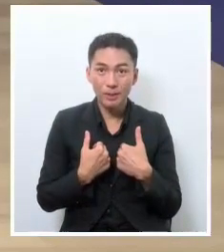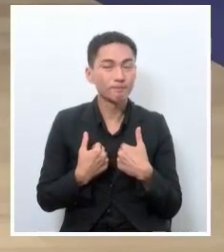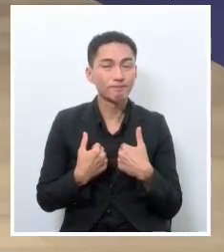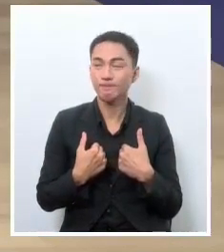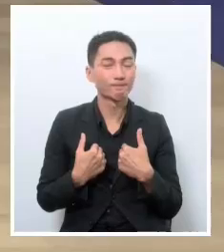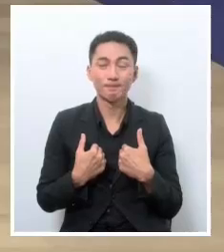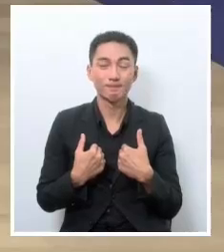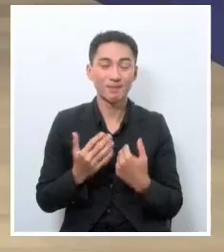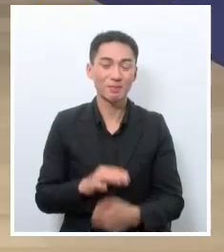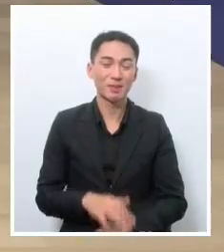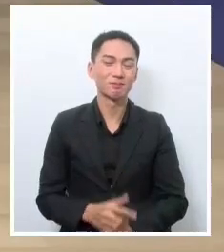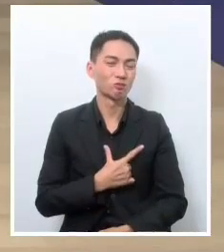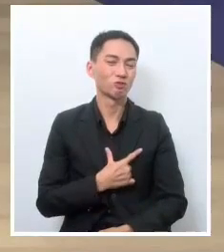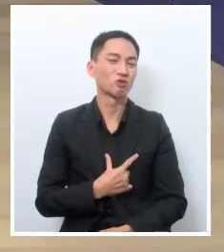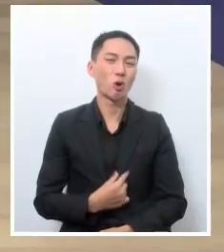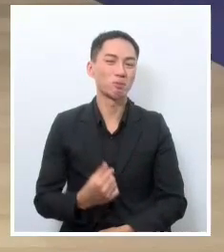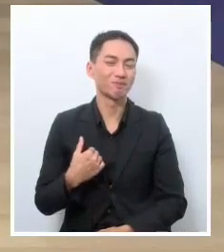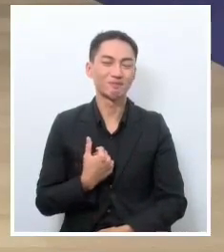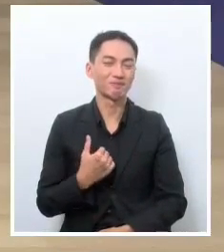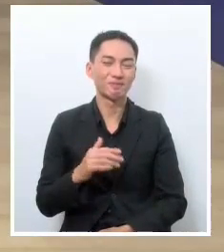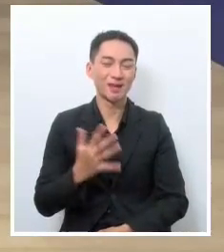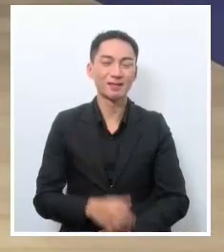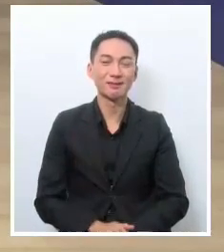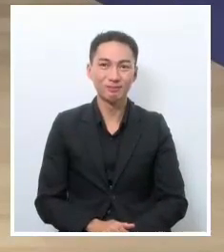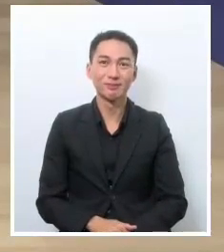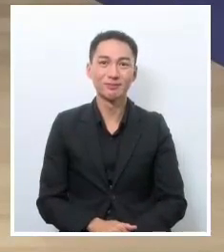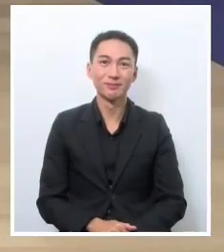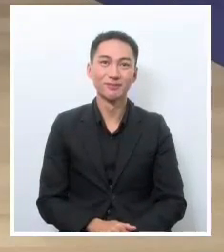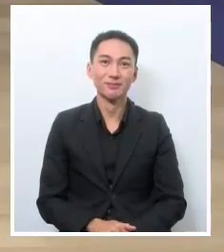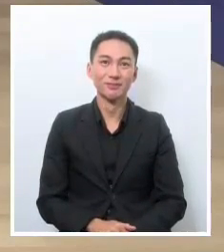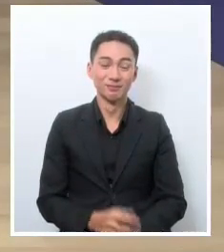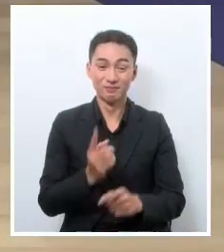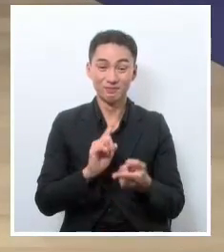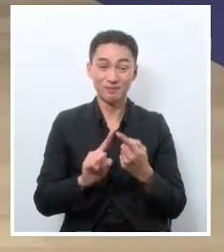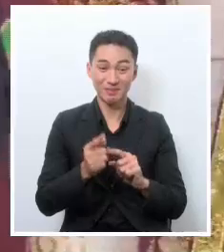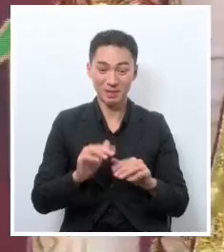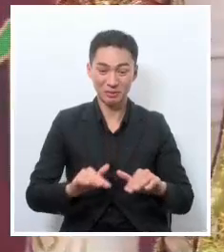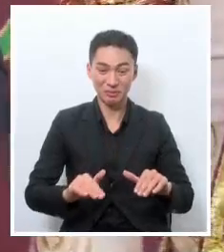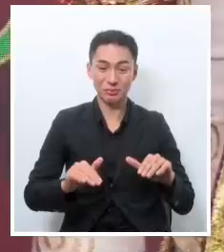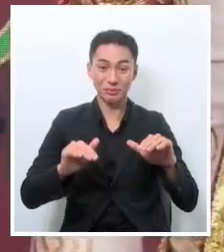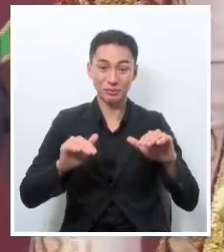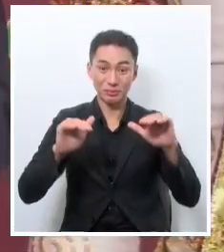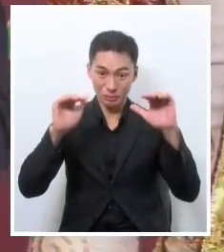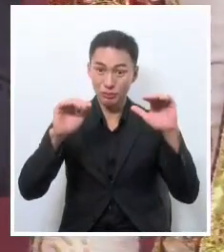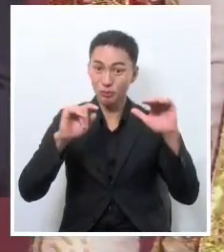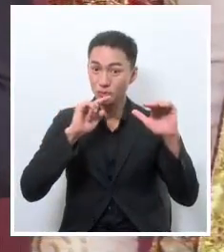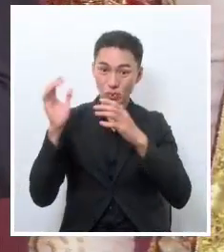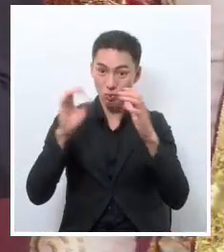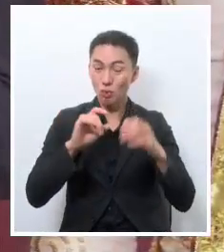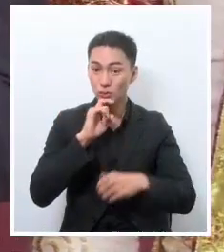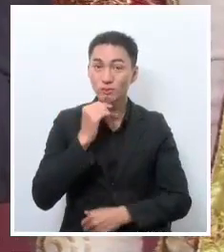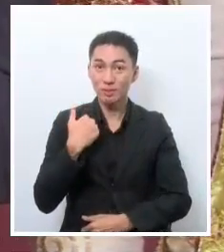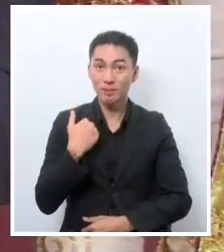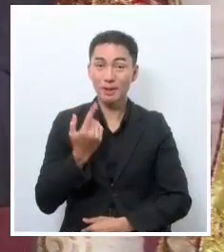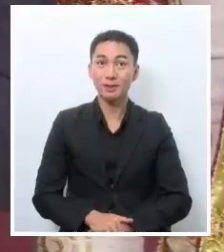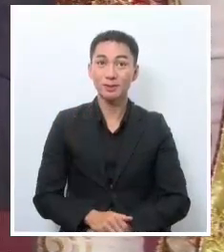เพราะว่ามันเป็นความชอบค่ะอ๋อแสดงว่าชอบมีเพื่อนๆของเราที่เรียนด้วยกันตั้งแต่ 3ขวบแล้วยังเล่นอยู่จนปัจจุบันมั้ยครับมีมั้ย